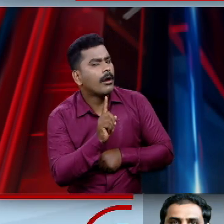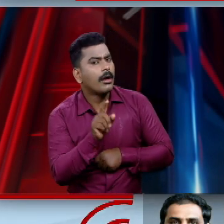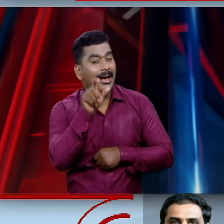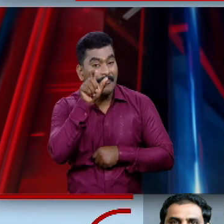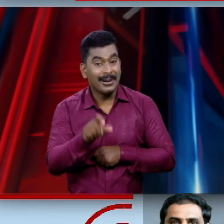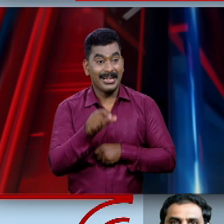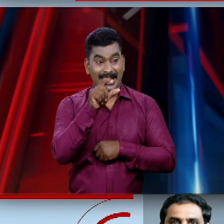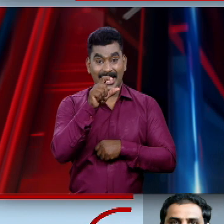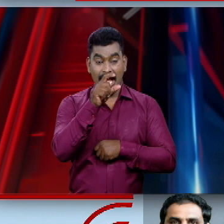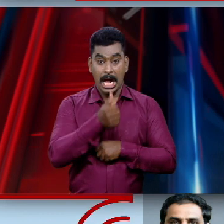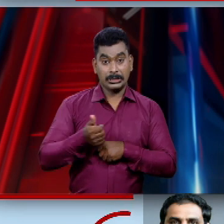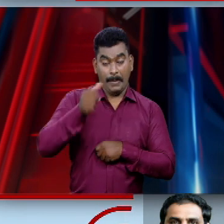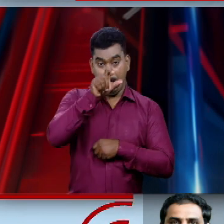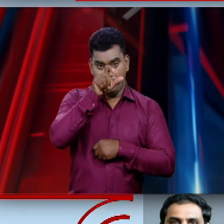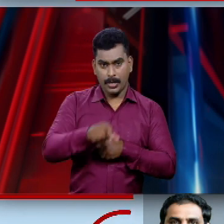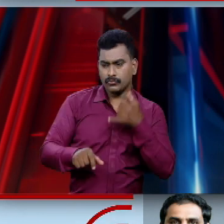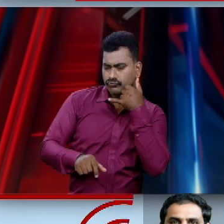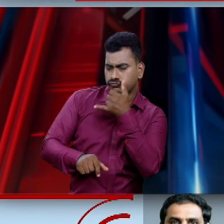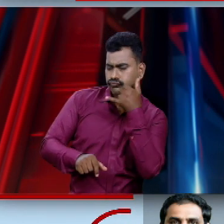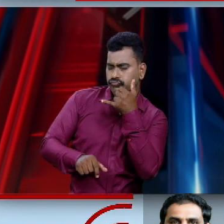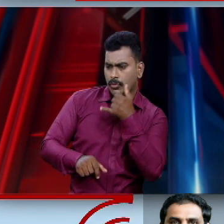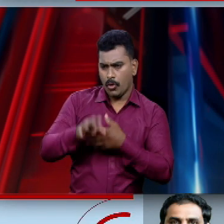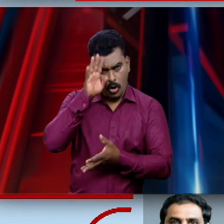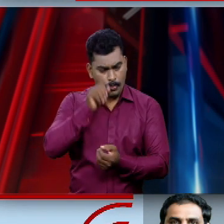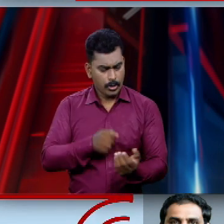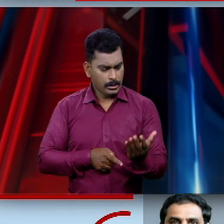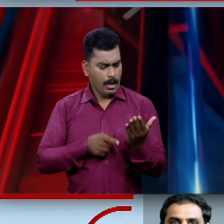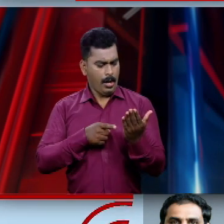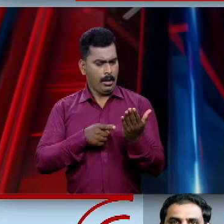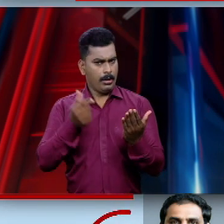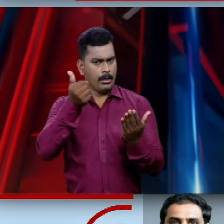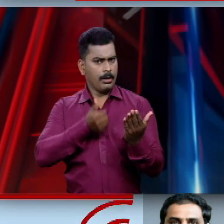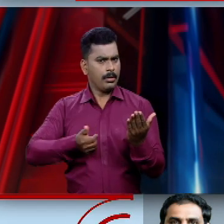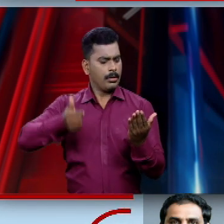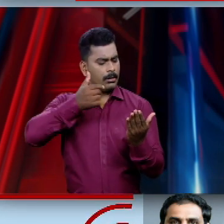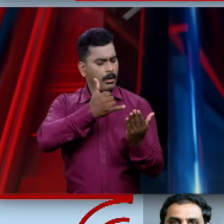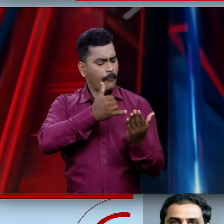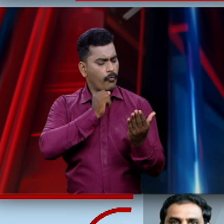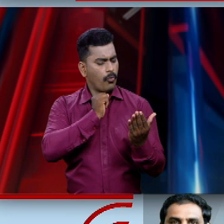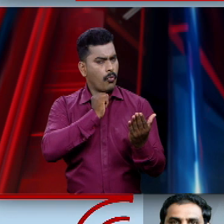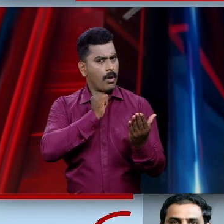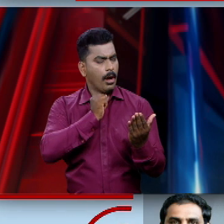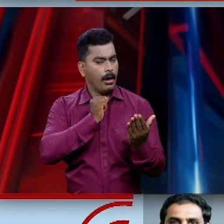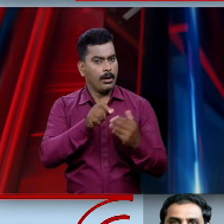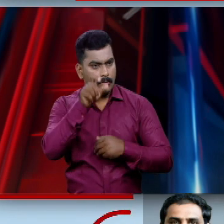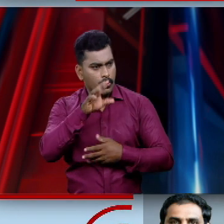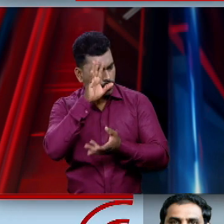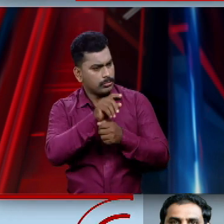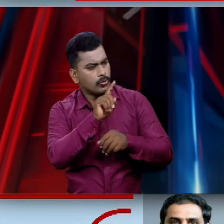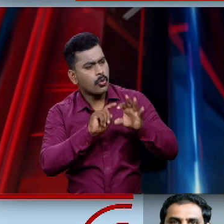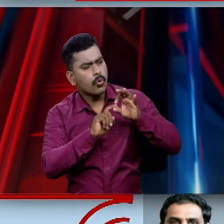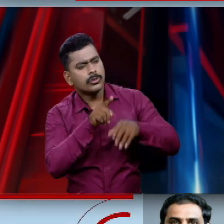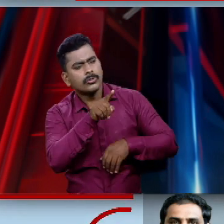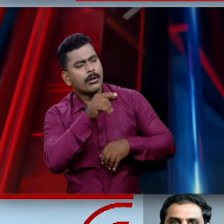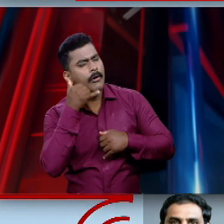കസ്റ്റംസ് സൂപ്രണ്ടിന്റെ ഫോണിൽ നിന്ന് നിരവധി തവണ കോൾ വന്നിരുന്നു. തുടർന്ന് യാത്രക്കാരുടെ മൊഴിയുടെ അടിസ്ഥാനത്തിലാണ് ഈ കസ്റ്റംസ് സൂപ്രണ്ടിന് ഈ കടത്തുമായി